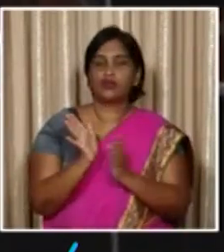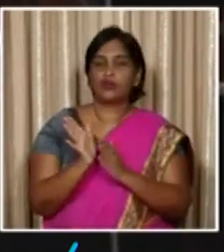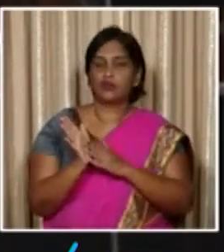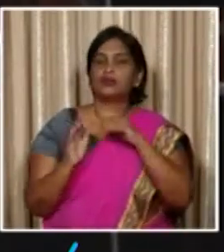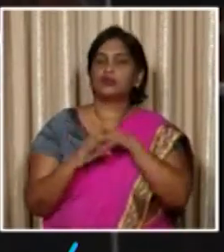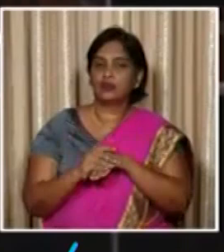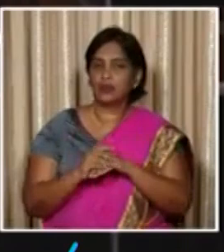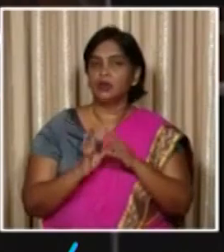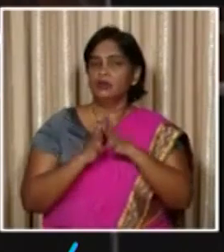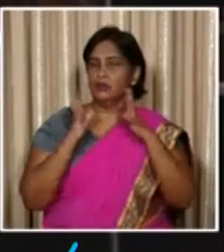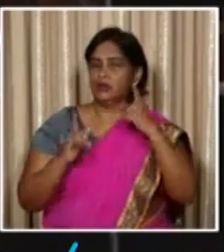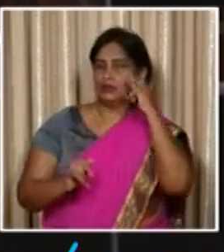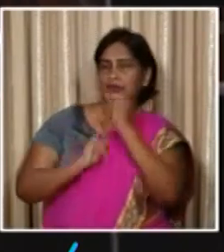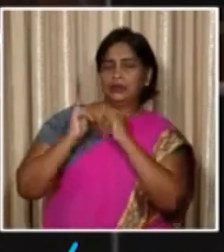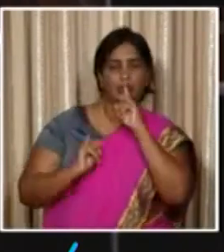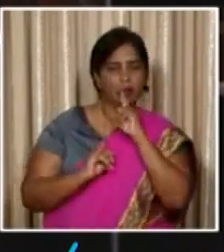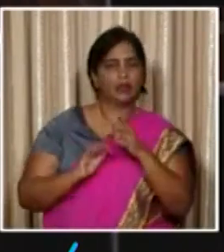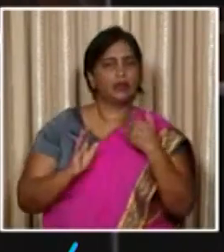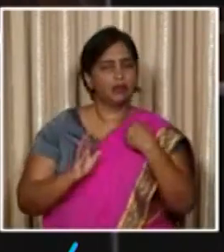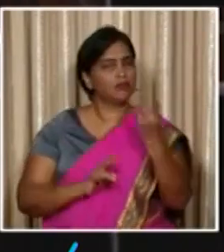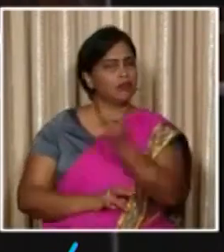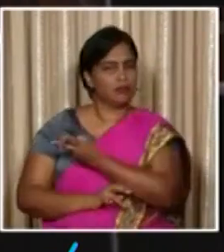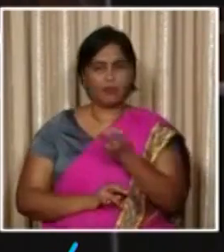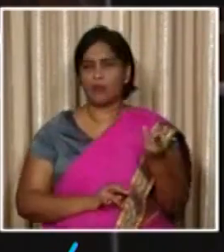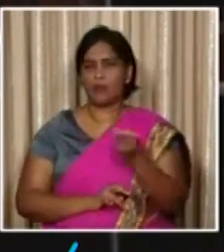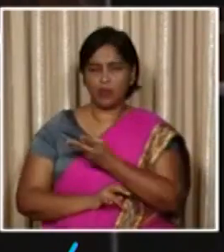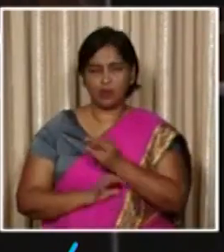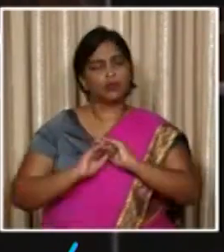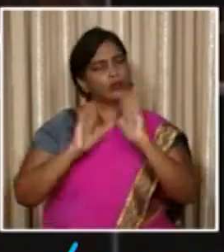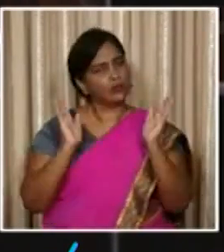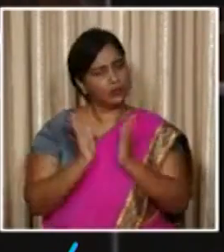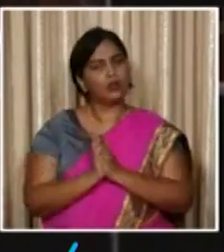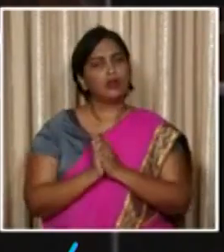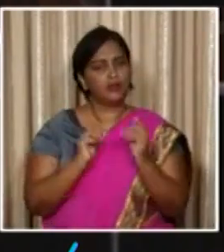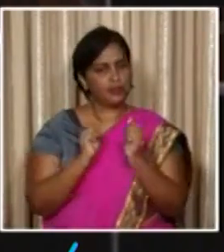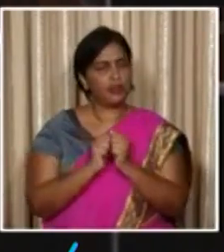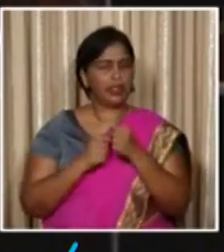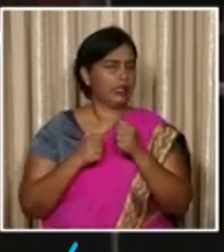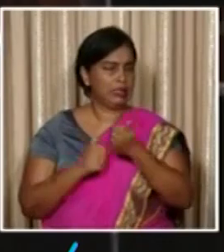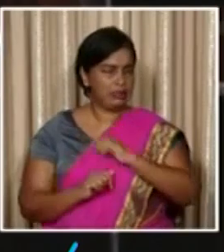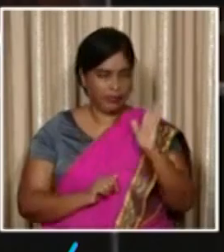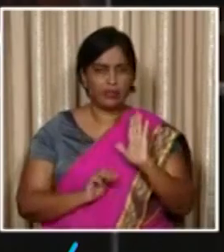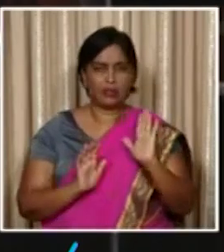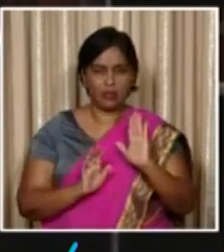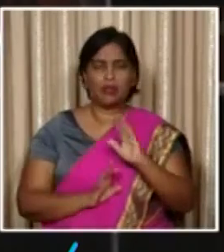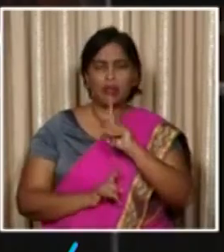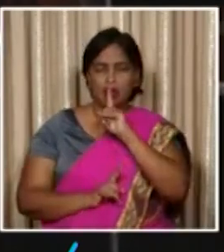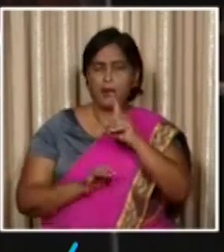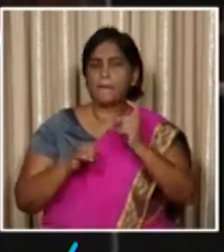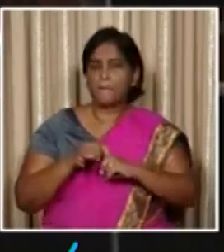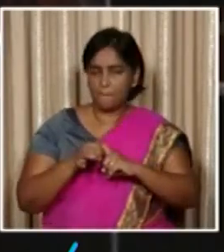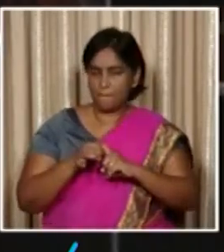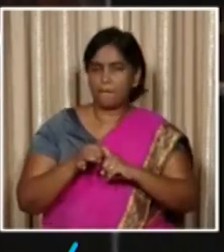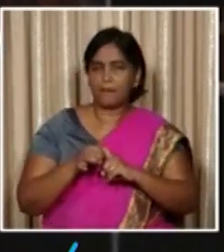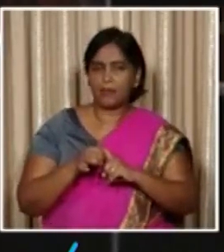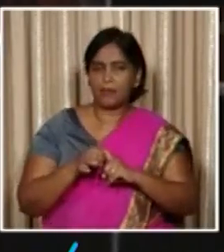සභාවේදී දරුණු ලෙස මේක විවේචනය ලක් වුණා. අපි දන්න මේ දෙපැත්තේම ඉන්න හැමෝම වගේ මේ වැඩේට විරුද්ධයි. නම මට අහන්න තියෙන ප්‍රශ්නේ මෙන්න